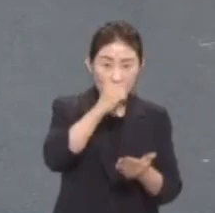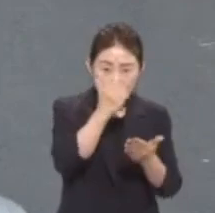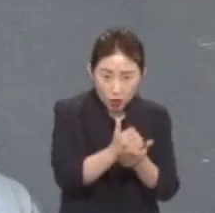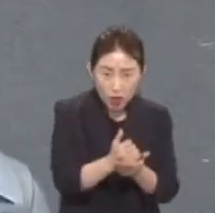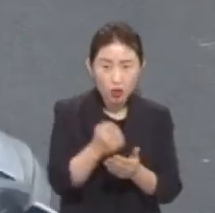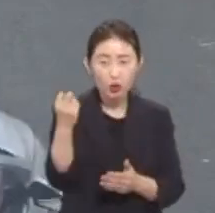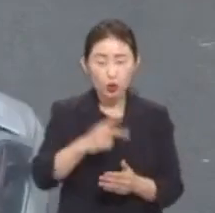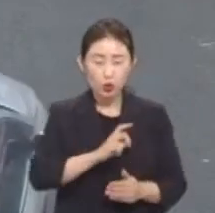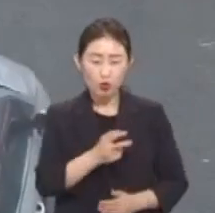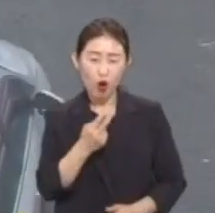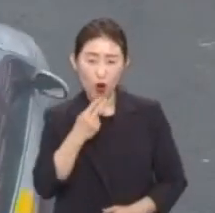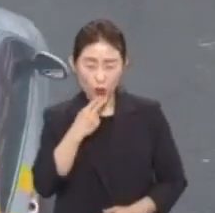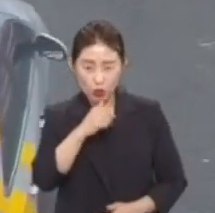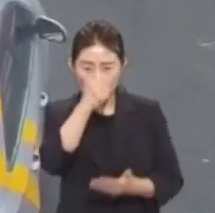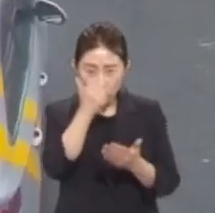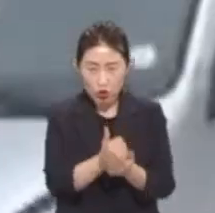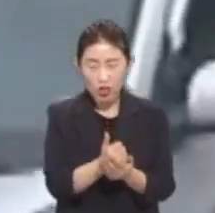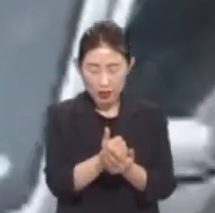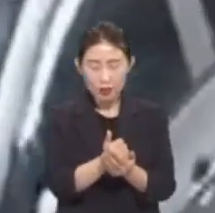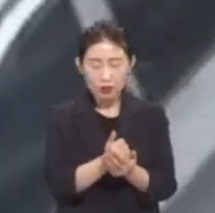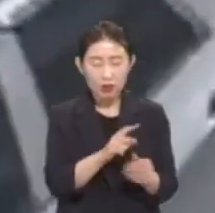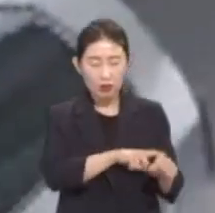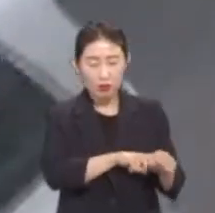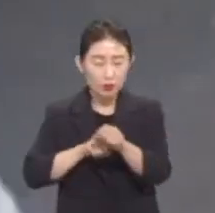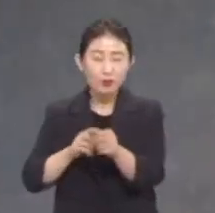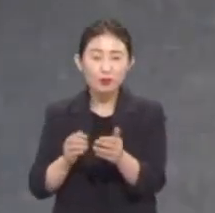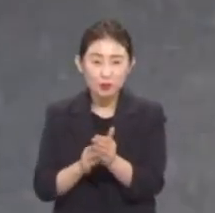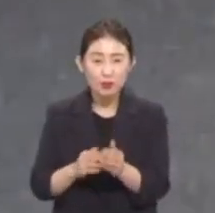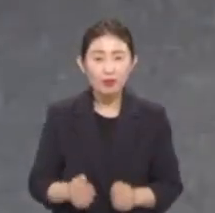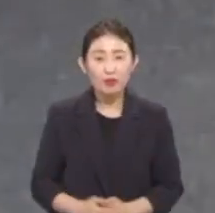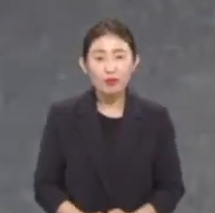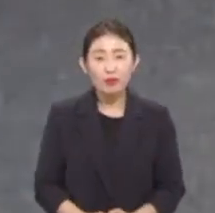방해치상과 무면허 운전 혐의를 적용해 입건했습니다